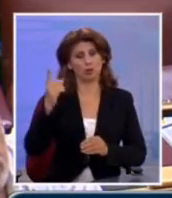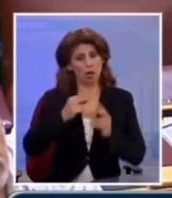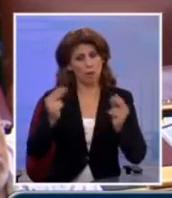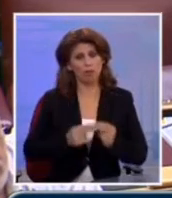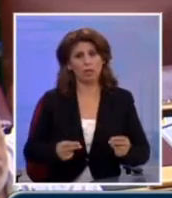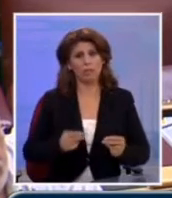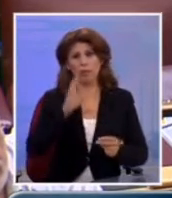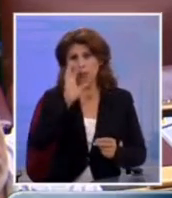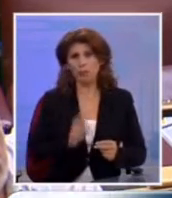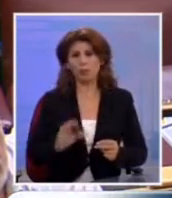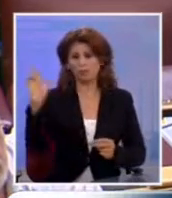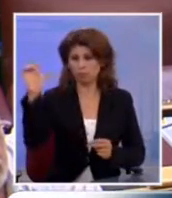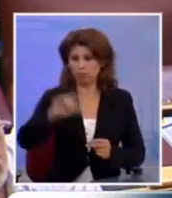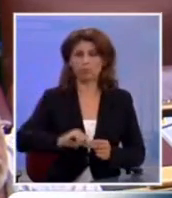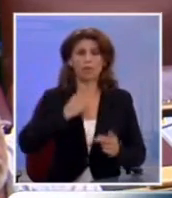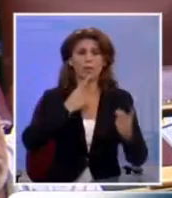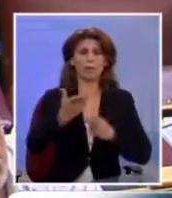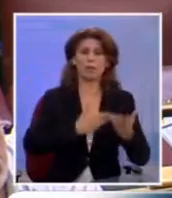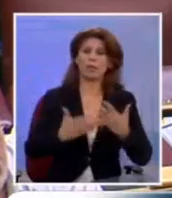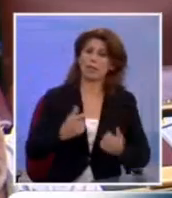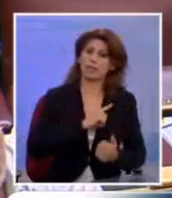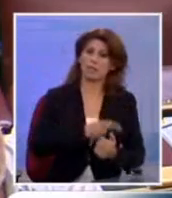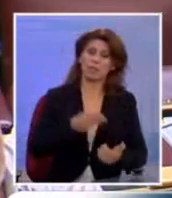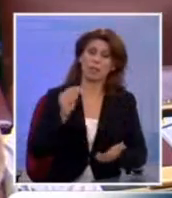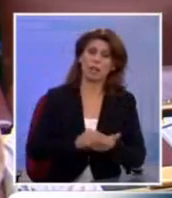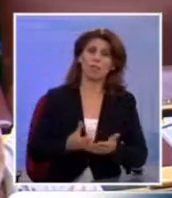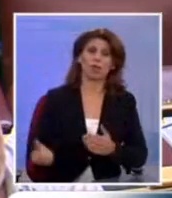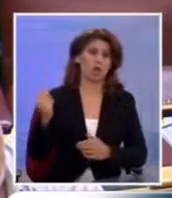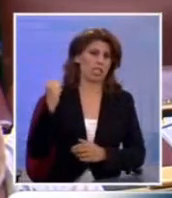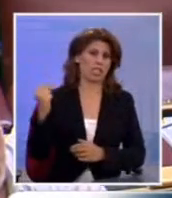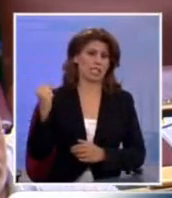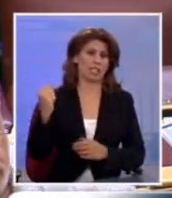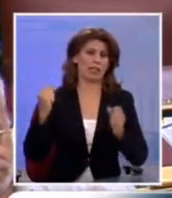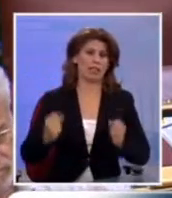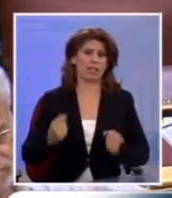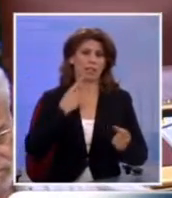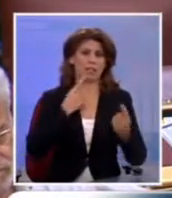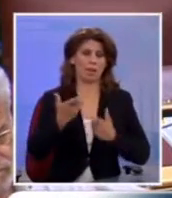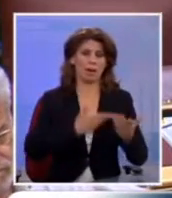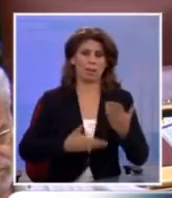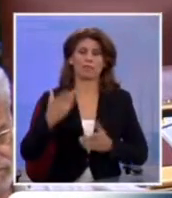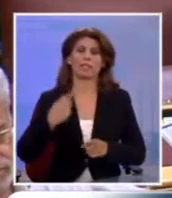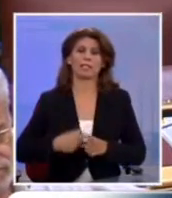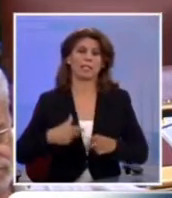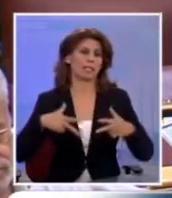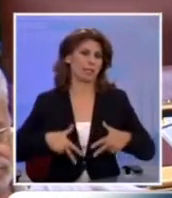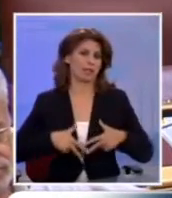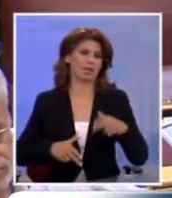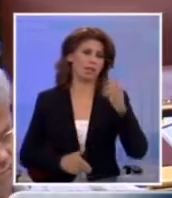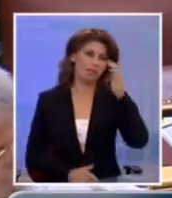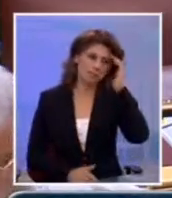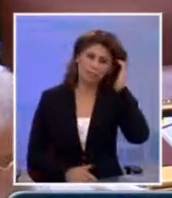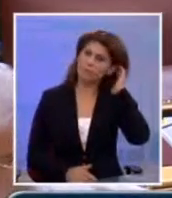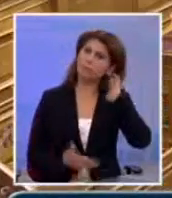της διαπραγμάτευσης και δίνει τη δυνατότητα για μια ακόμη πιο ισχυρή θέση διαπραγμάτευσης της ελληνικής κυβέρνησης.